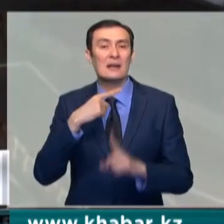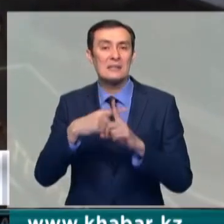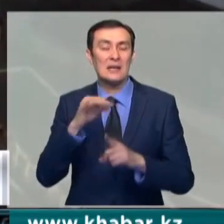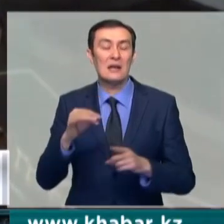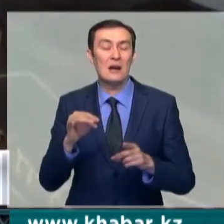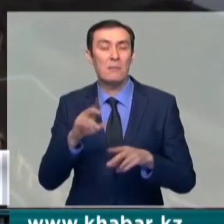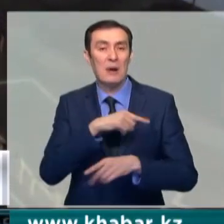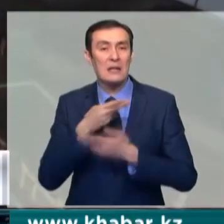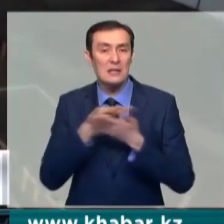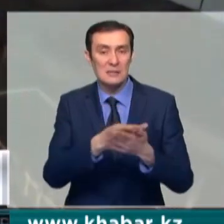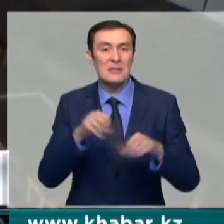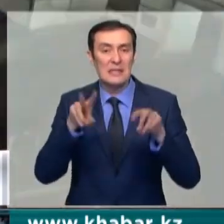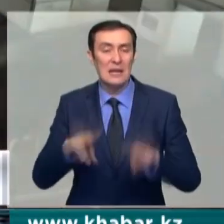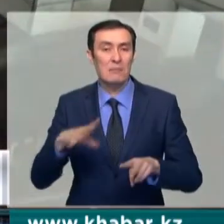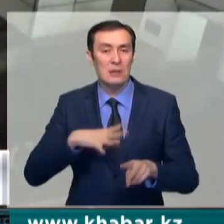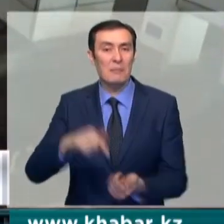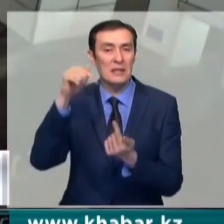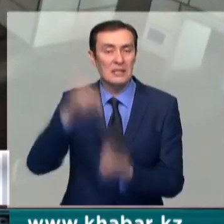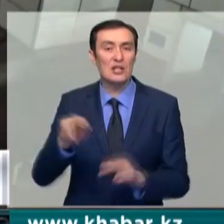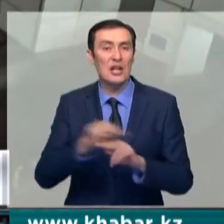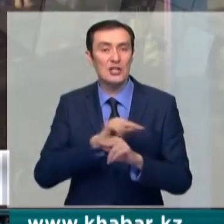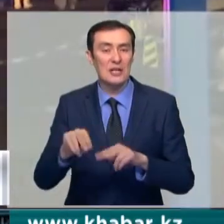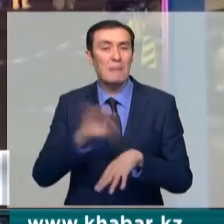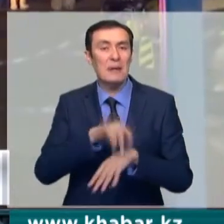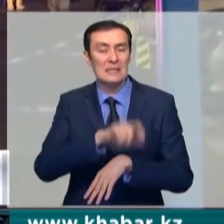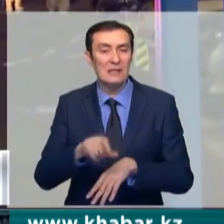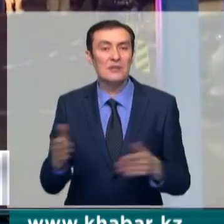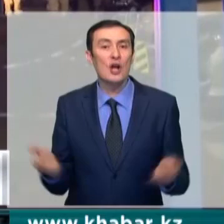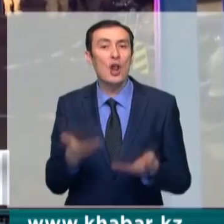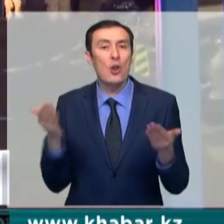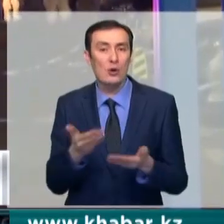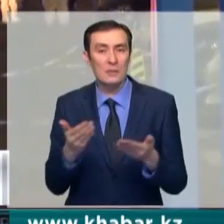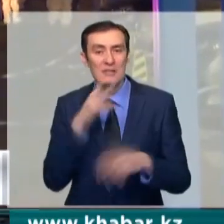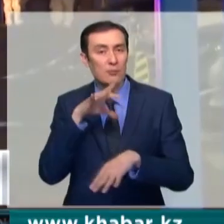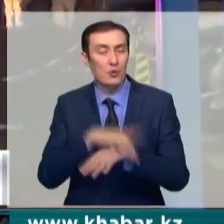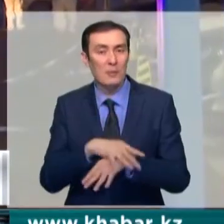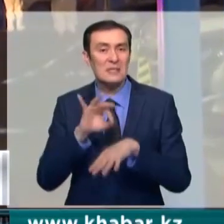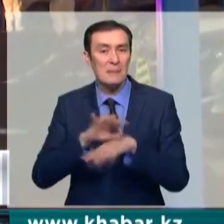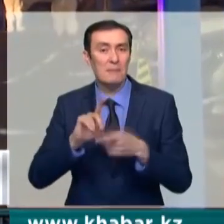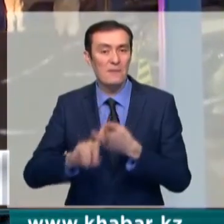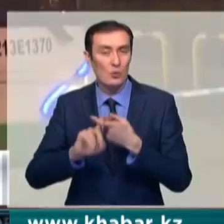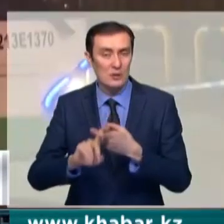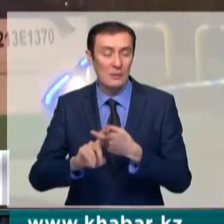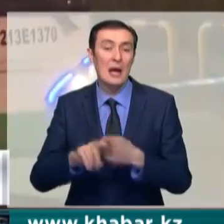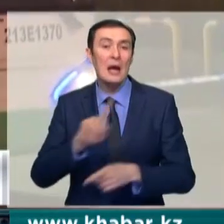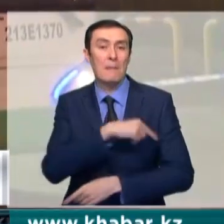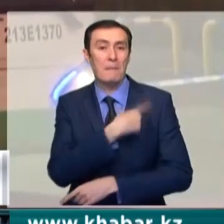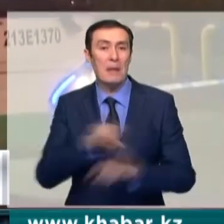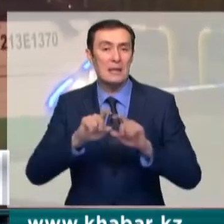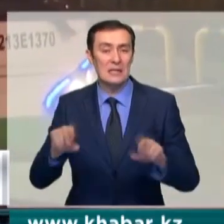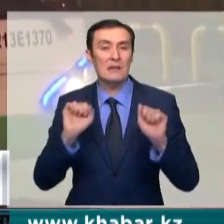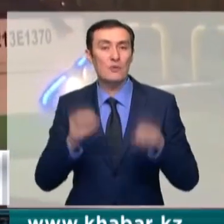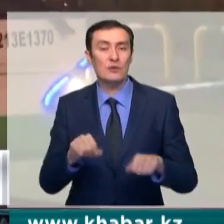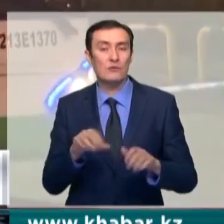больниц. Медучреждение специально предназначено для лечения пациентов с легкими симптомами, вызванными вирусом.